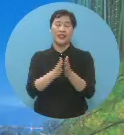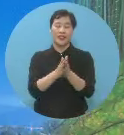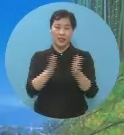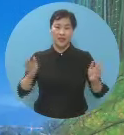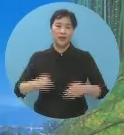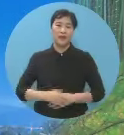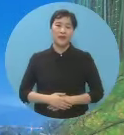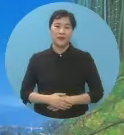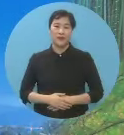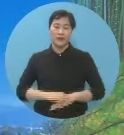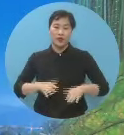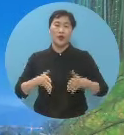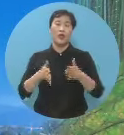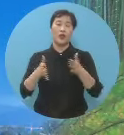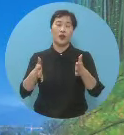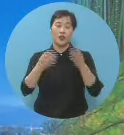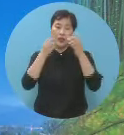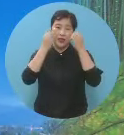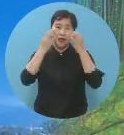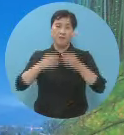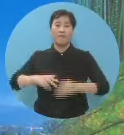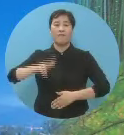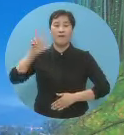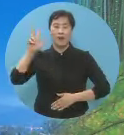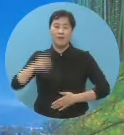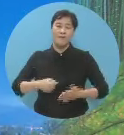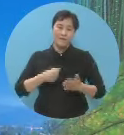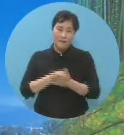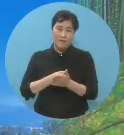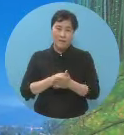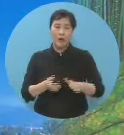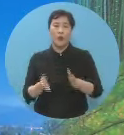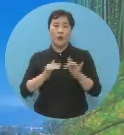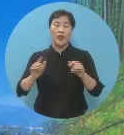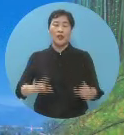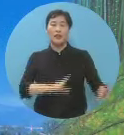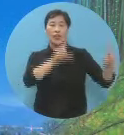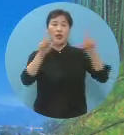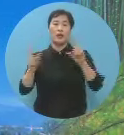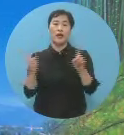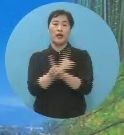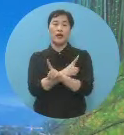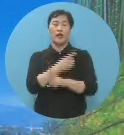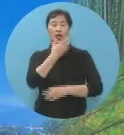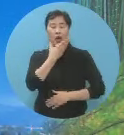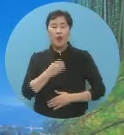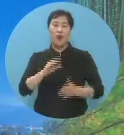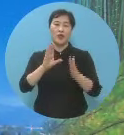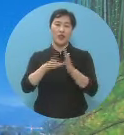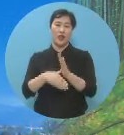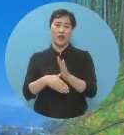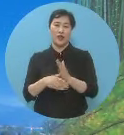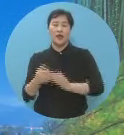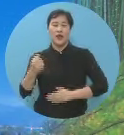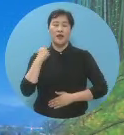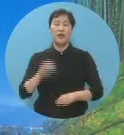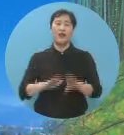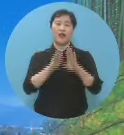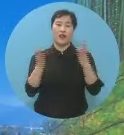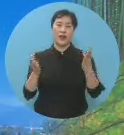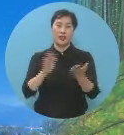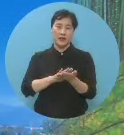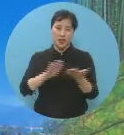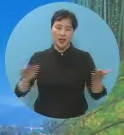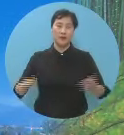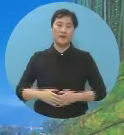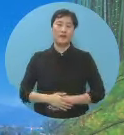민선 7기가 시작됐습니다. 전라남도는 새로운 각오와 다짐으로 도민의 삶이 바뀌는 전남 행복시대를